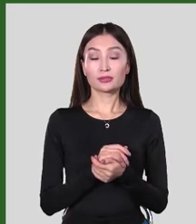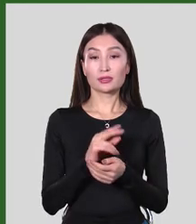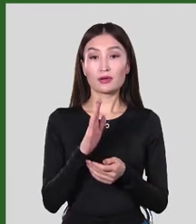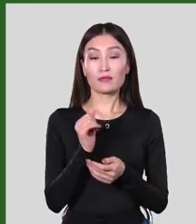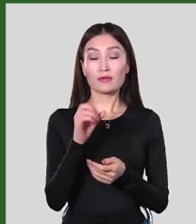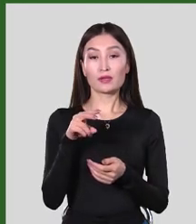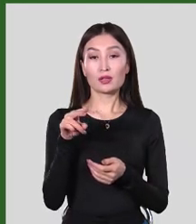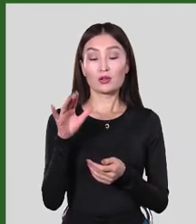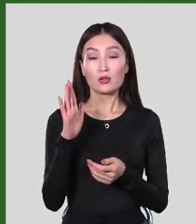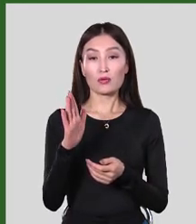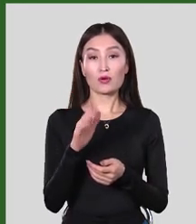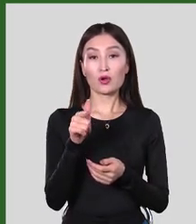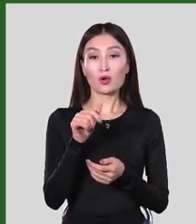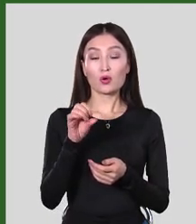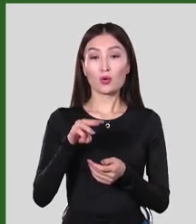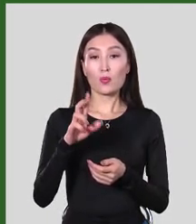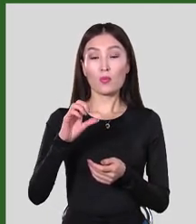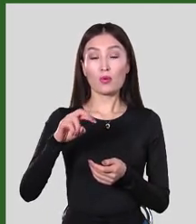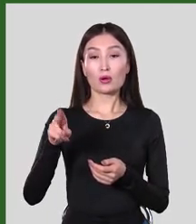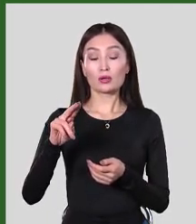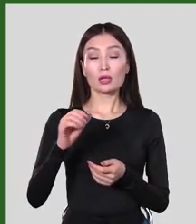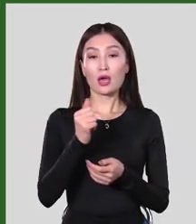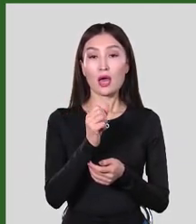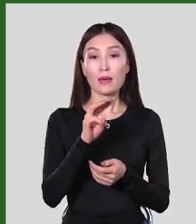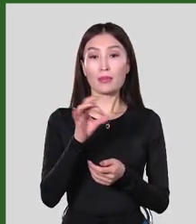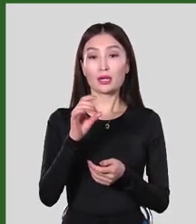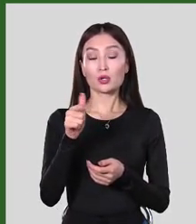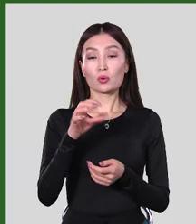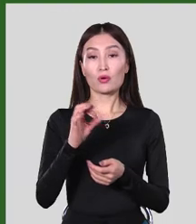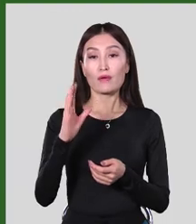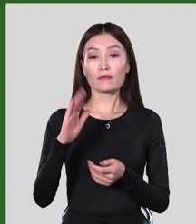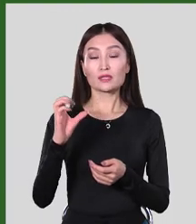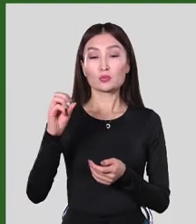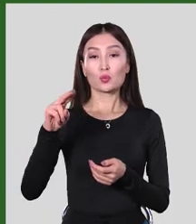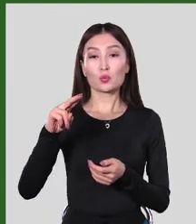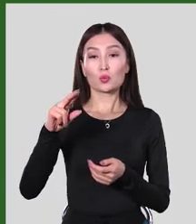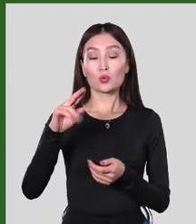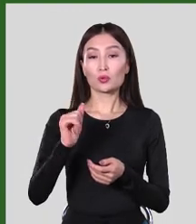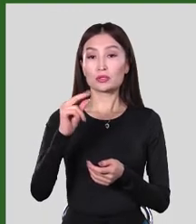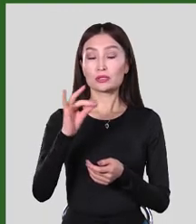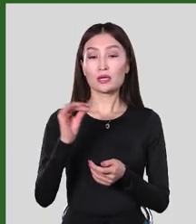Вавилов, Гумбольдт, Америго Веспуччи, Колумб.